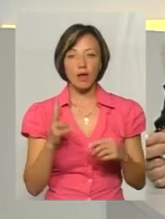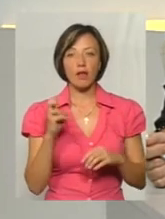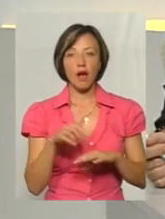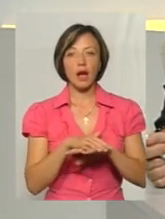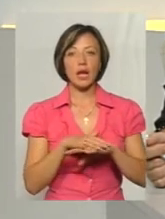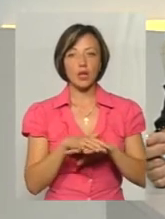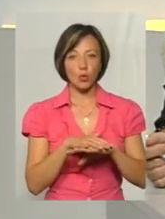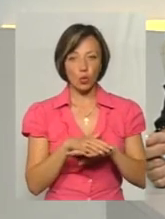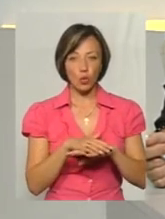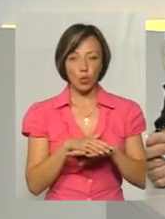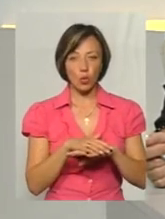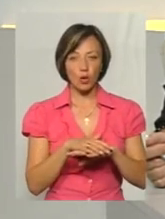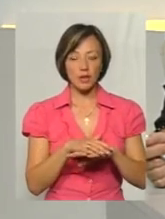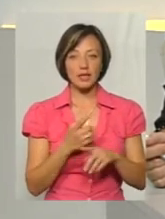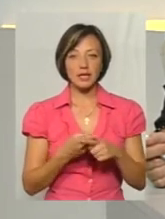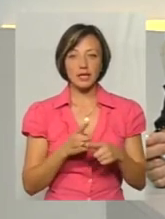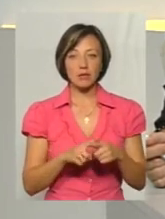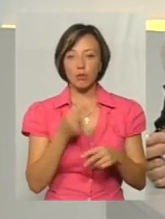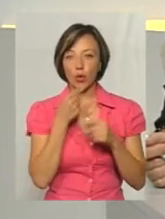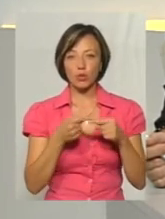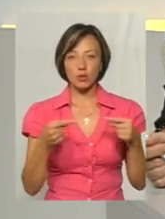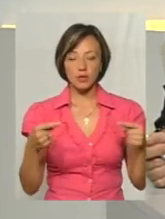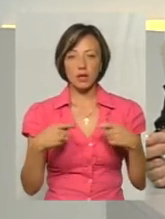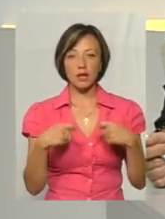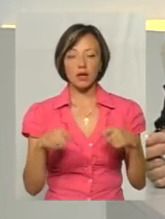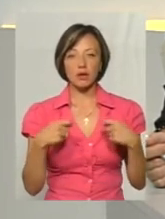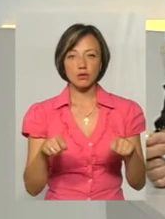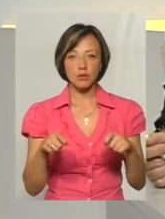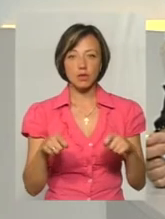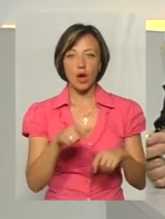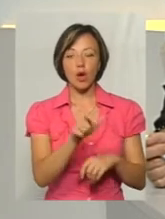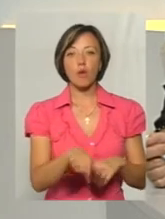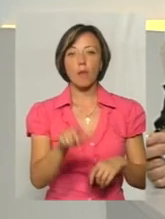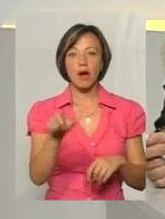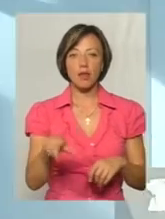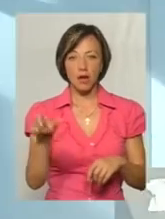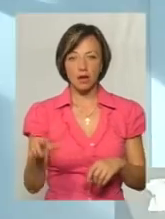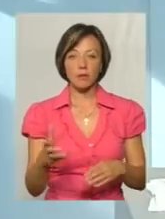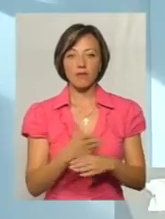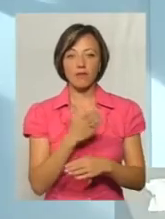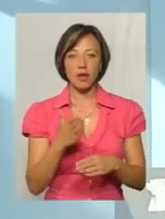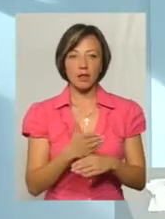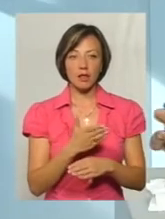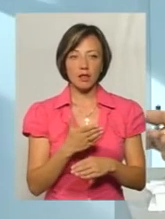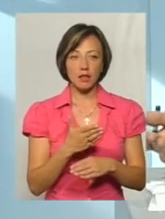ринку це продукція, яка реалізовується громадянами, яка виготовлена,